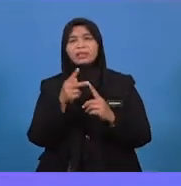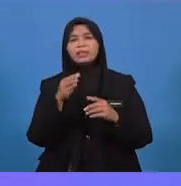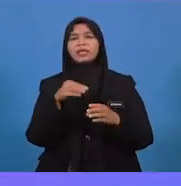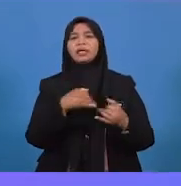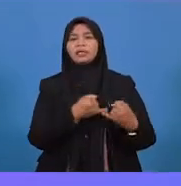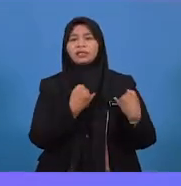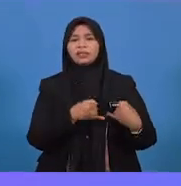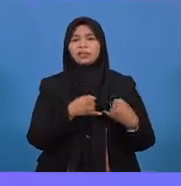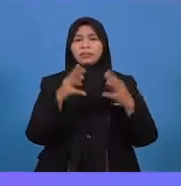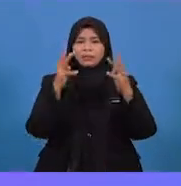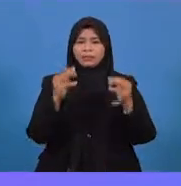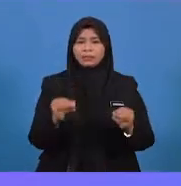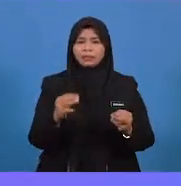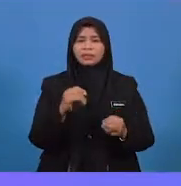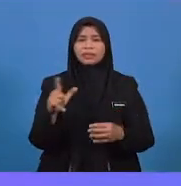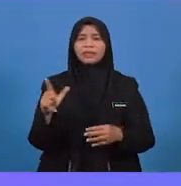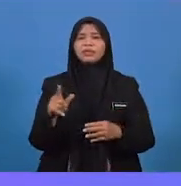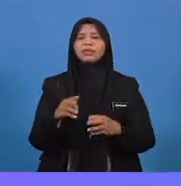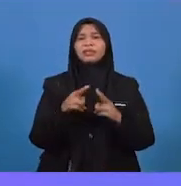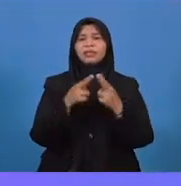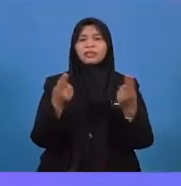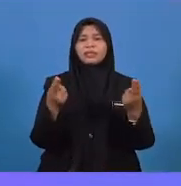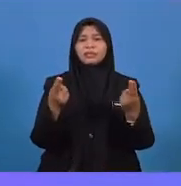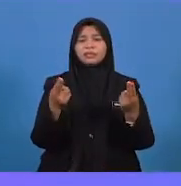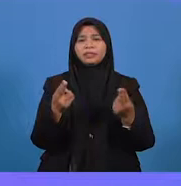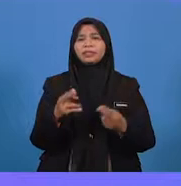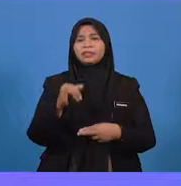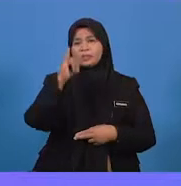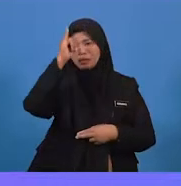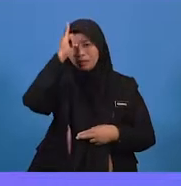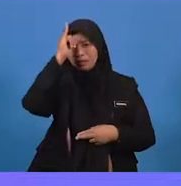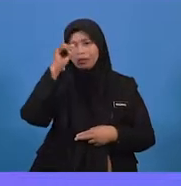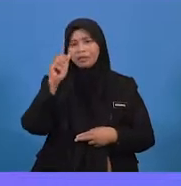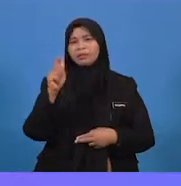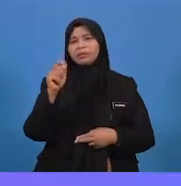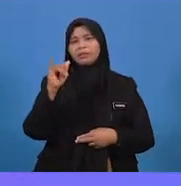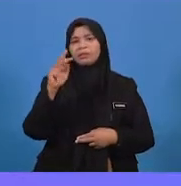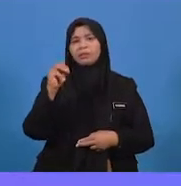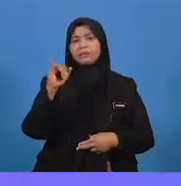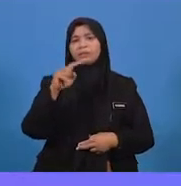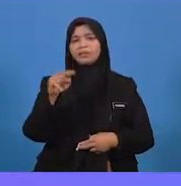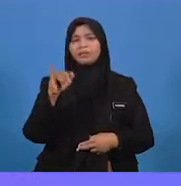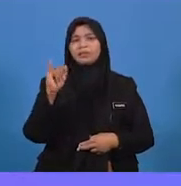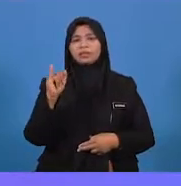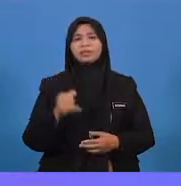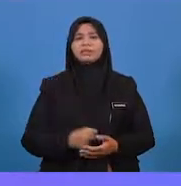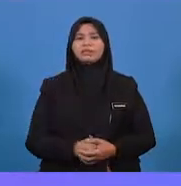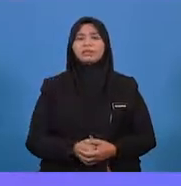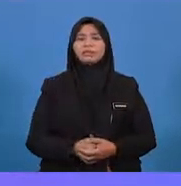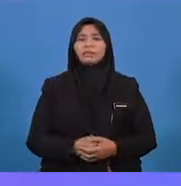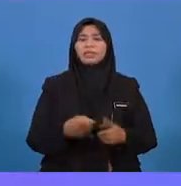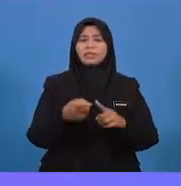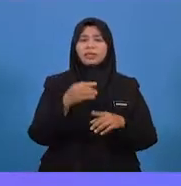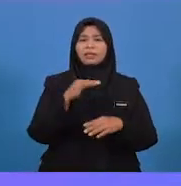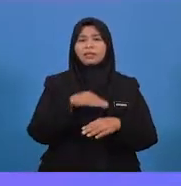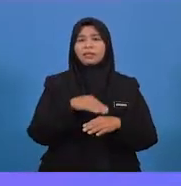sebuah hadis yang diriwayatkan oleh Imam At-Tirmizi yang berbunyi, daripada